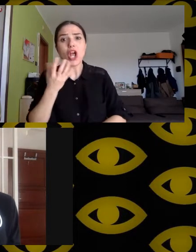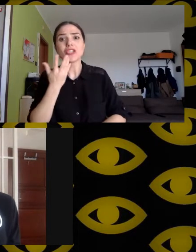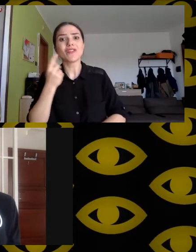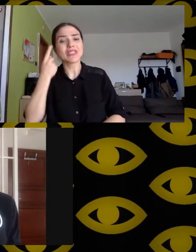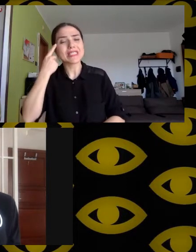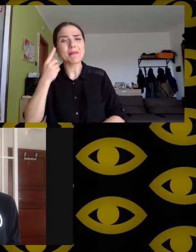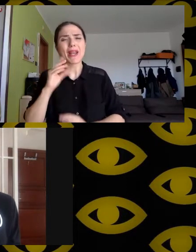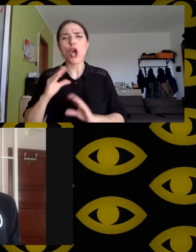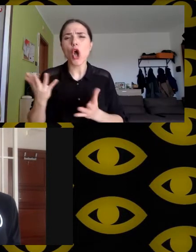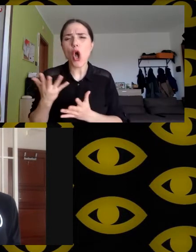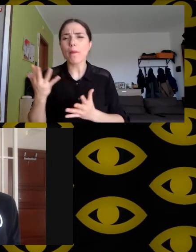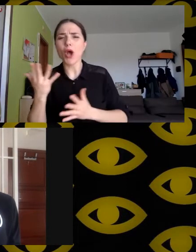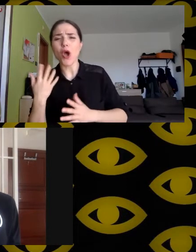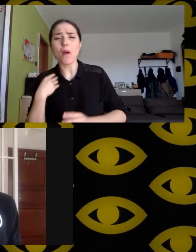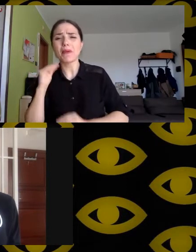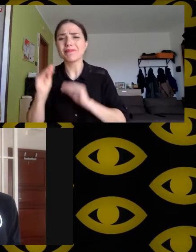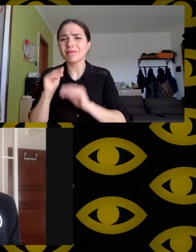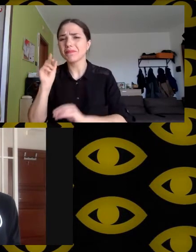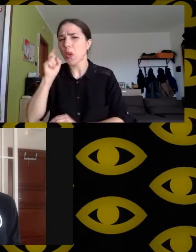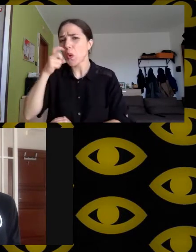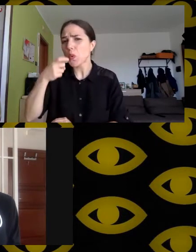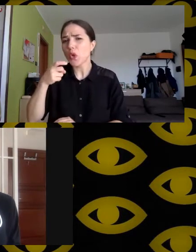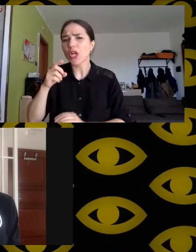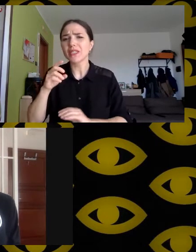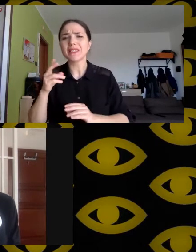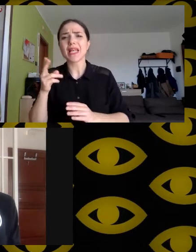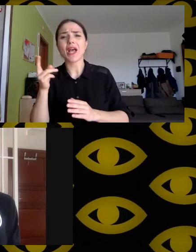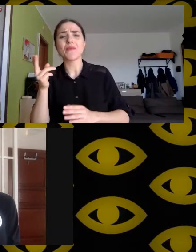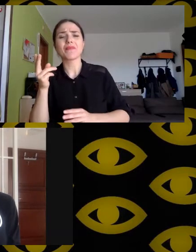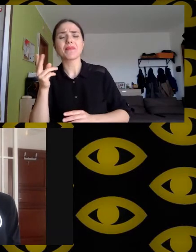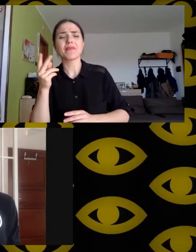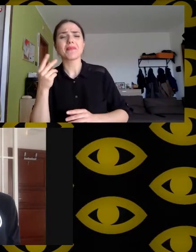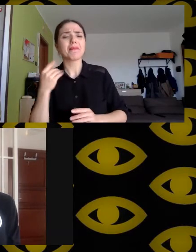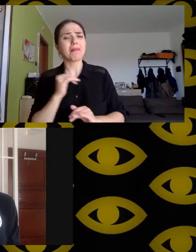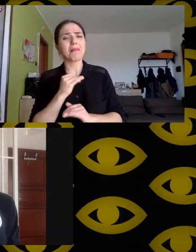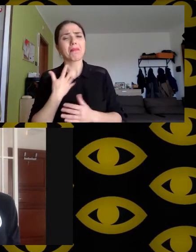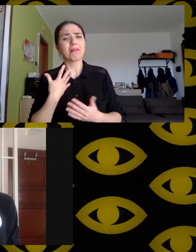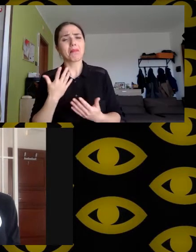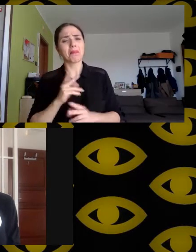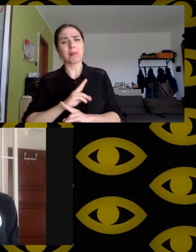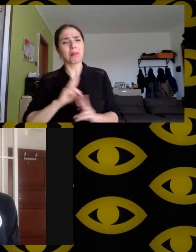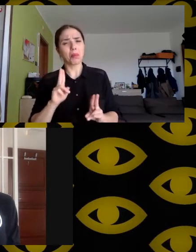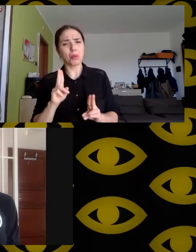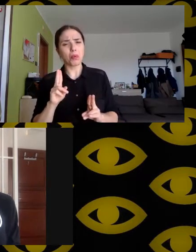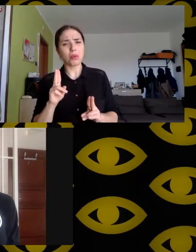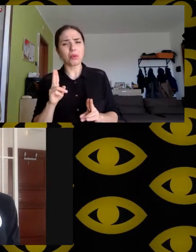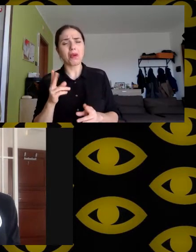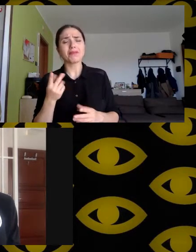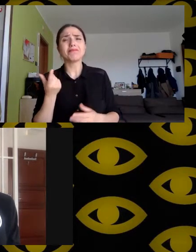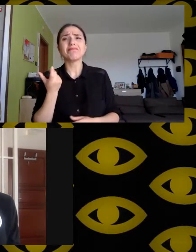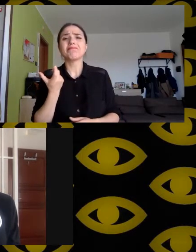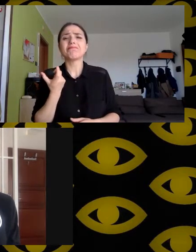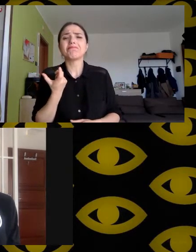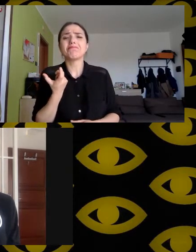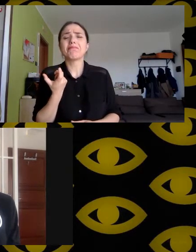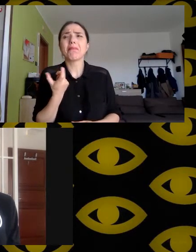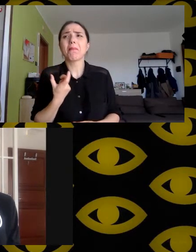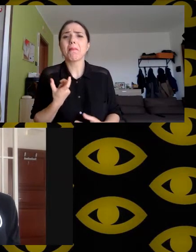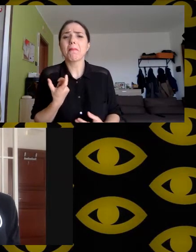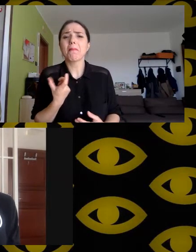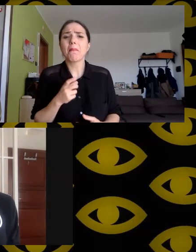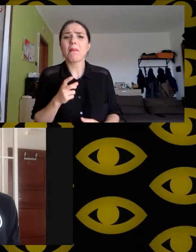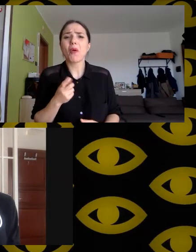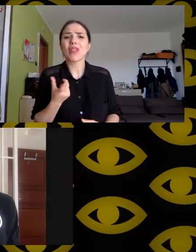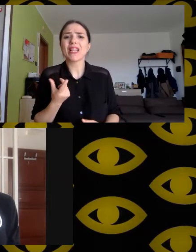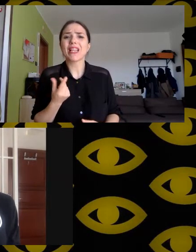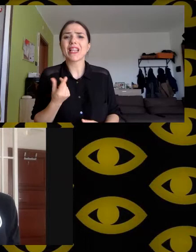cosa ho intorno, non faccio mai domande sulle cose grafiche, ma semplicemente perché forse dentro ancora